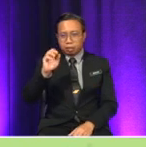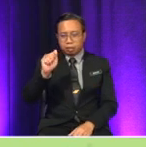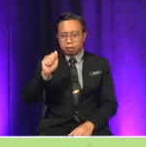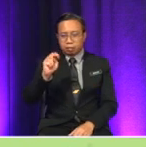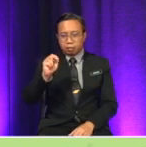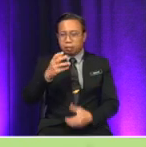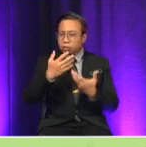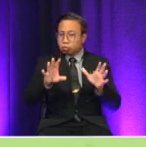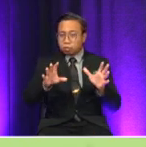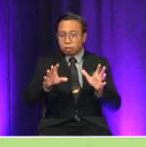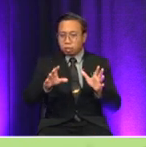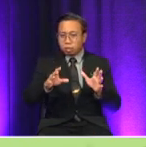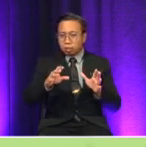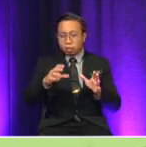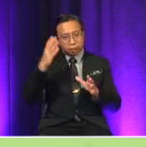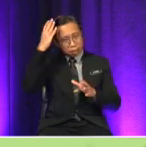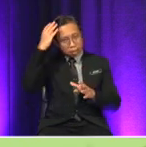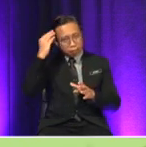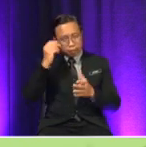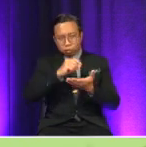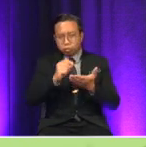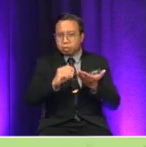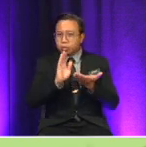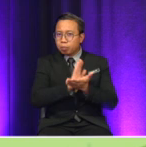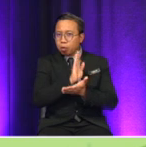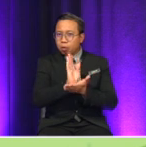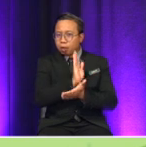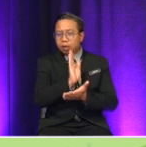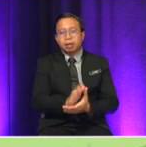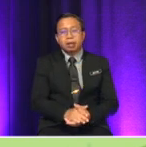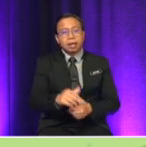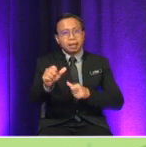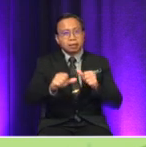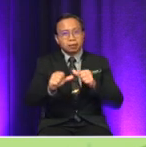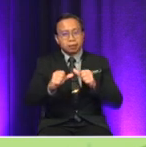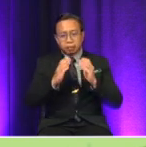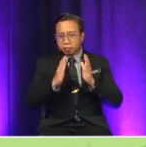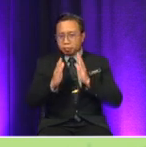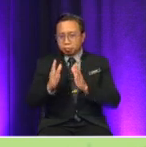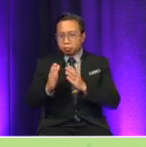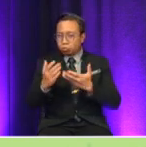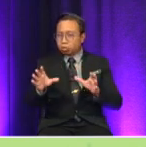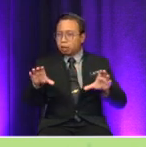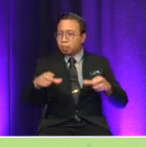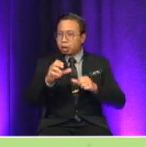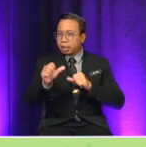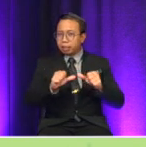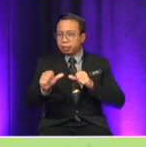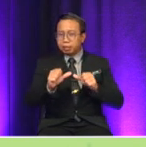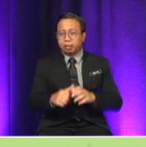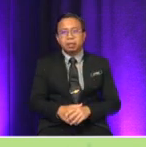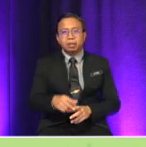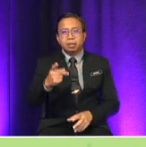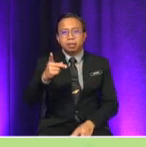pun berpengalaman menulis borang perancangan aktiviti serta juga telah menjalankan aktiviti